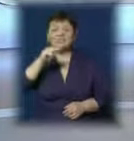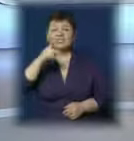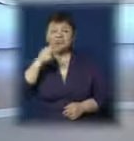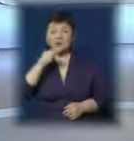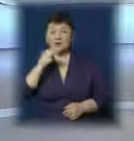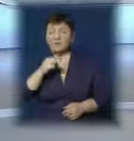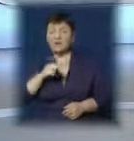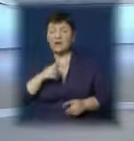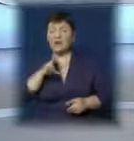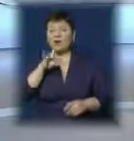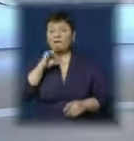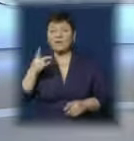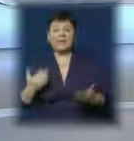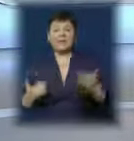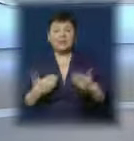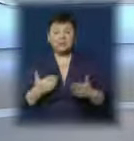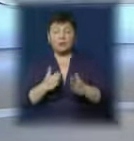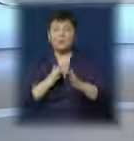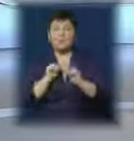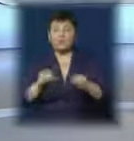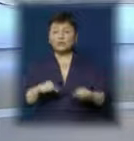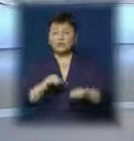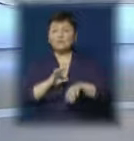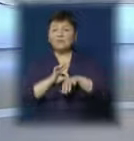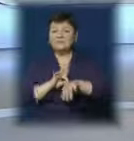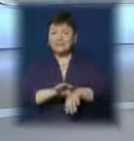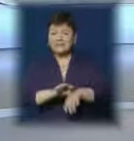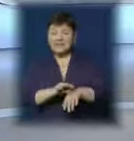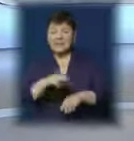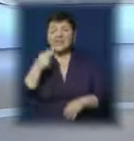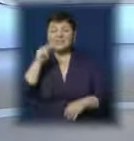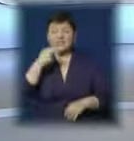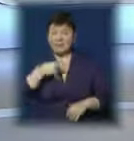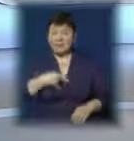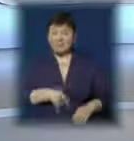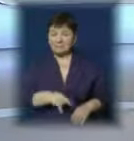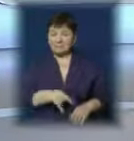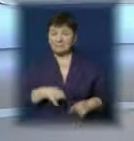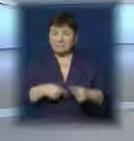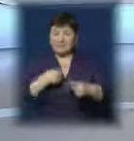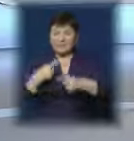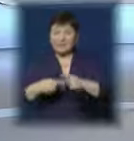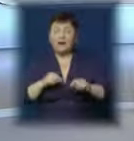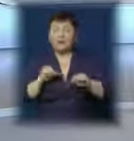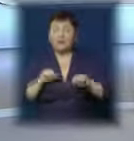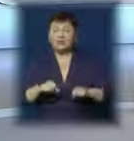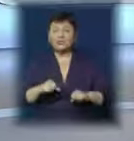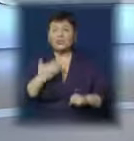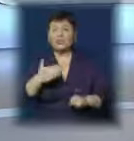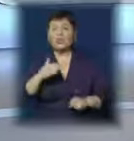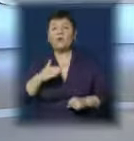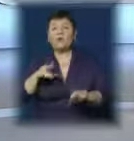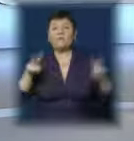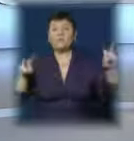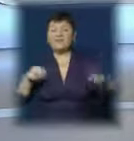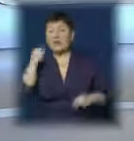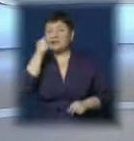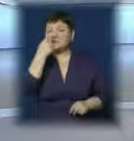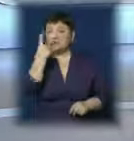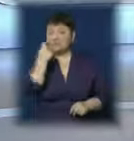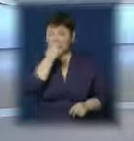Йоганна Грогова. Якщо прохач зможе довести своє чеське походження, то йому може бути надана чеська мультивіза з річним